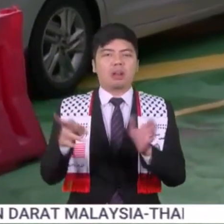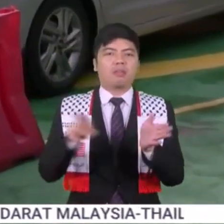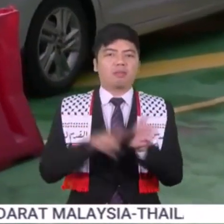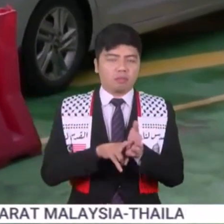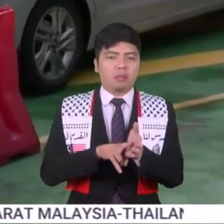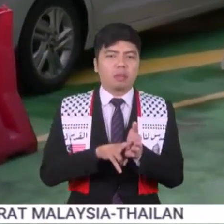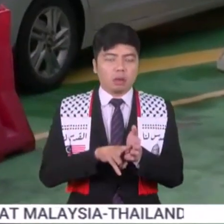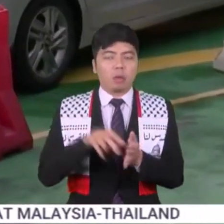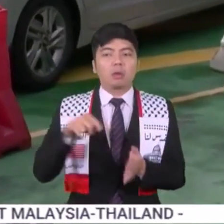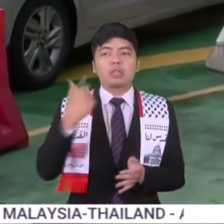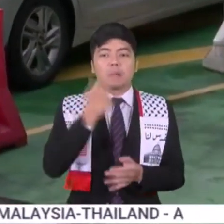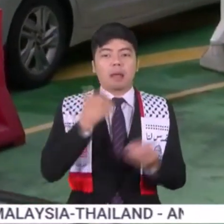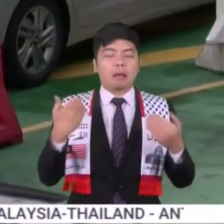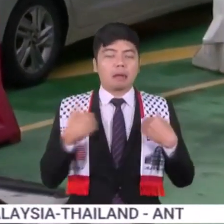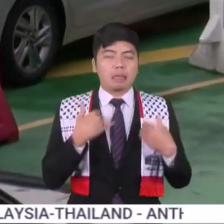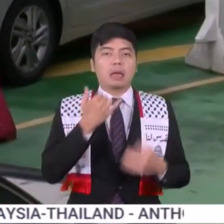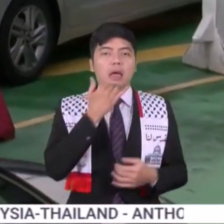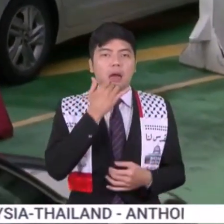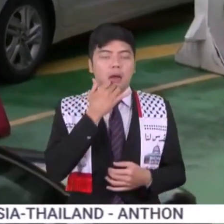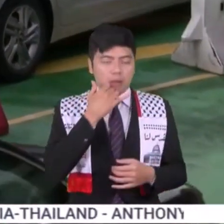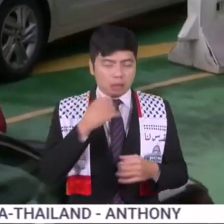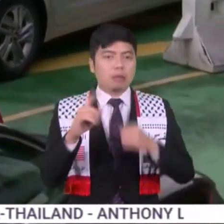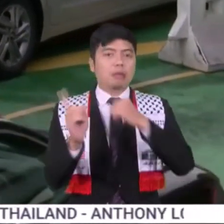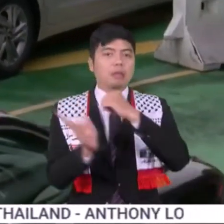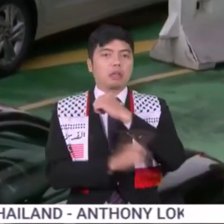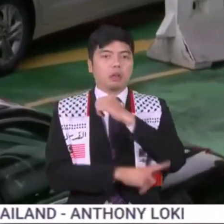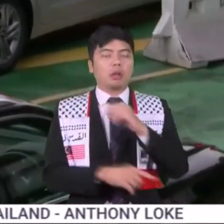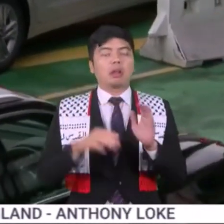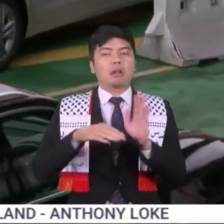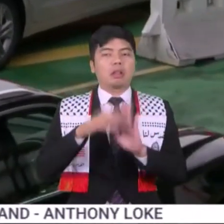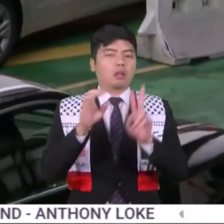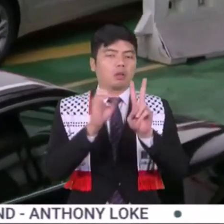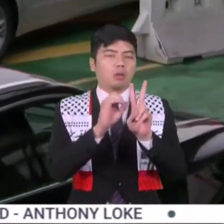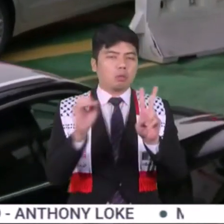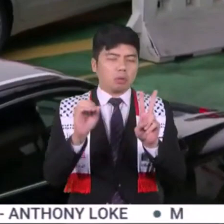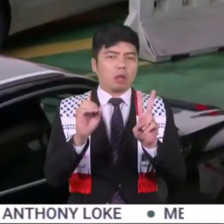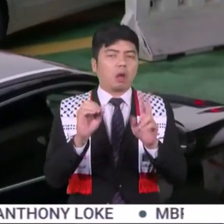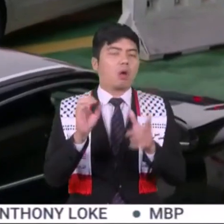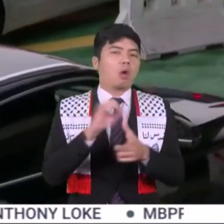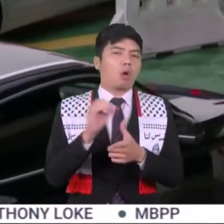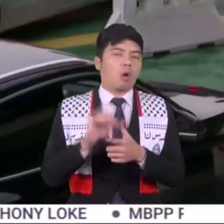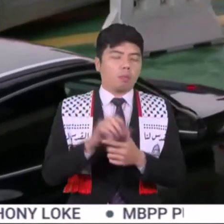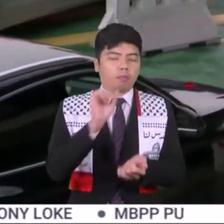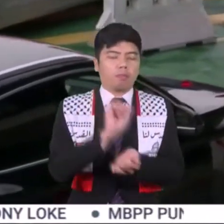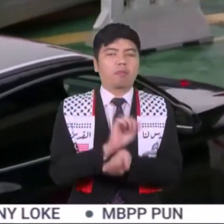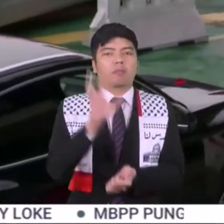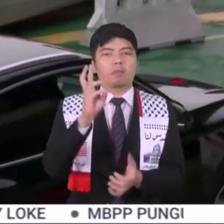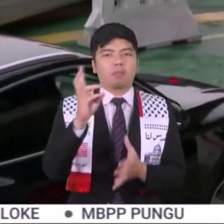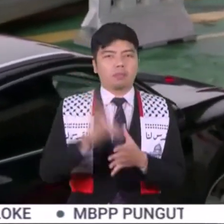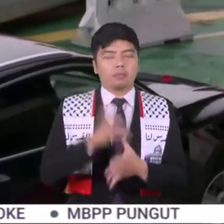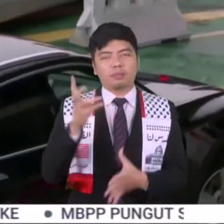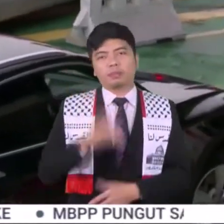yang disabit kesalahan berdepan denda tidak lebih RM2,000 dan penjara tidak lebih 6 bulan.